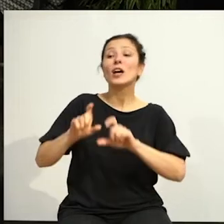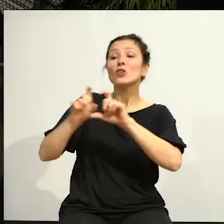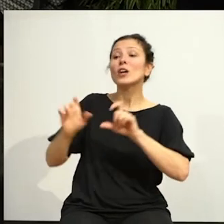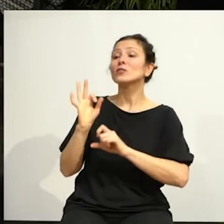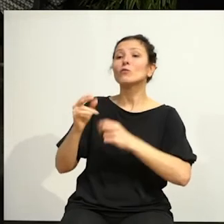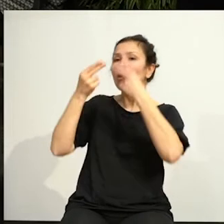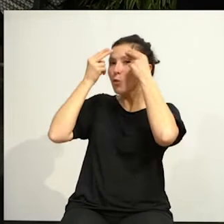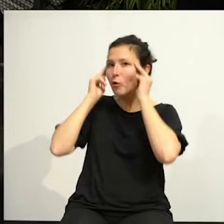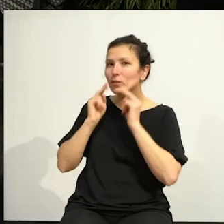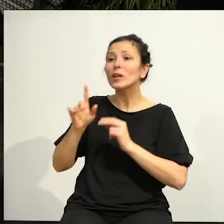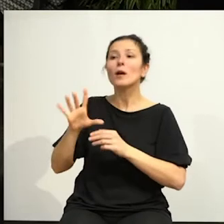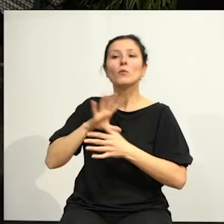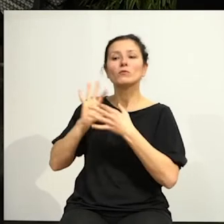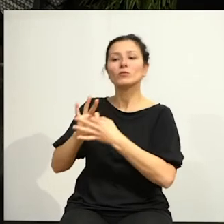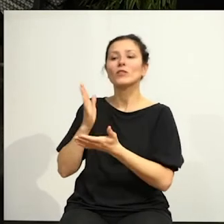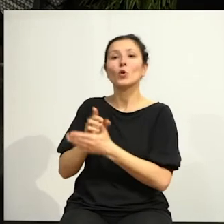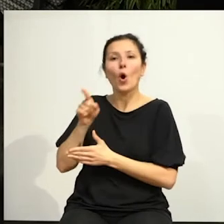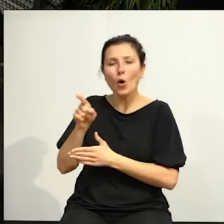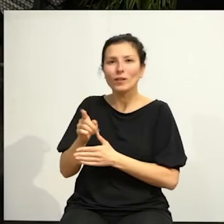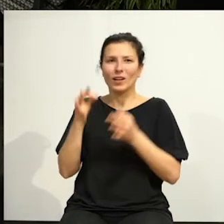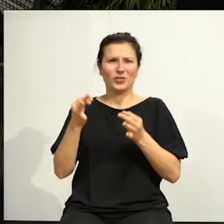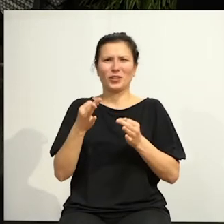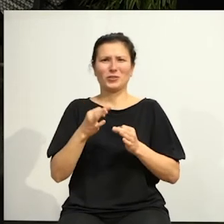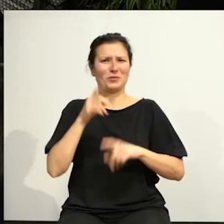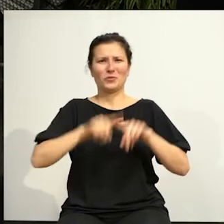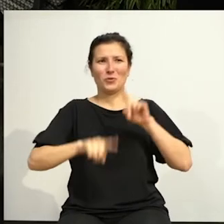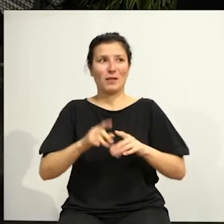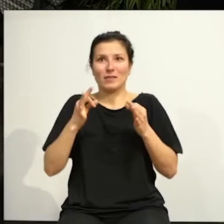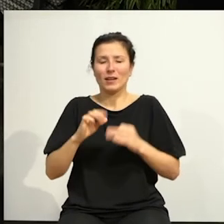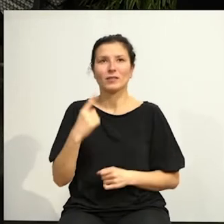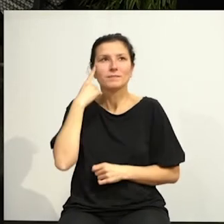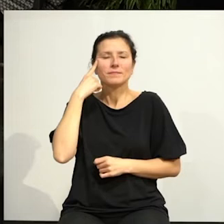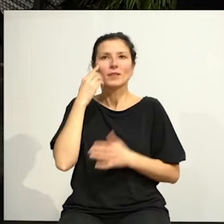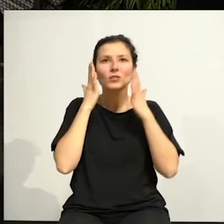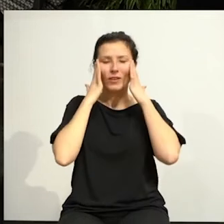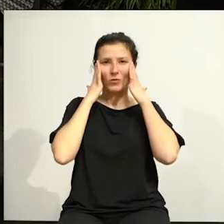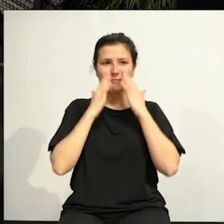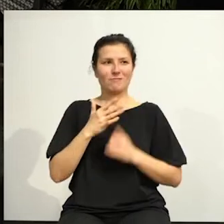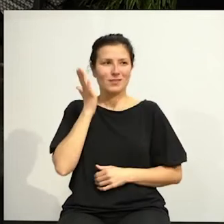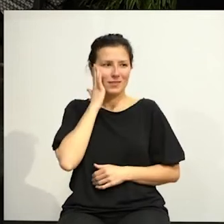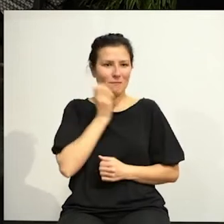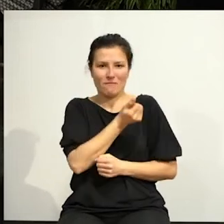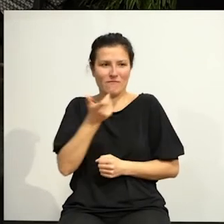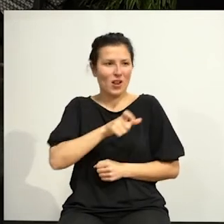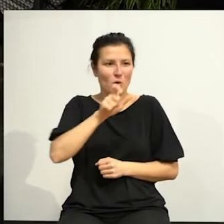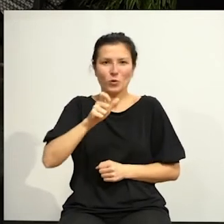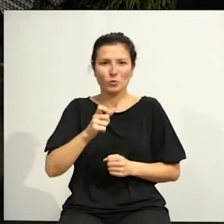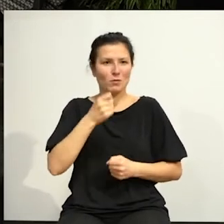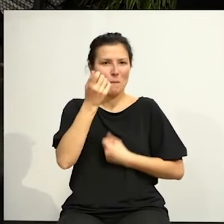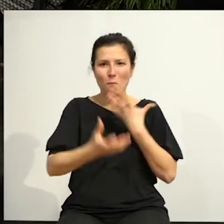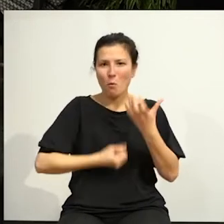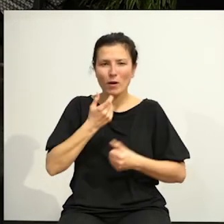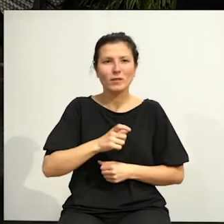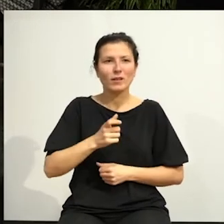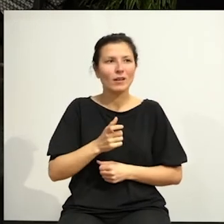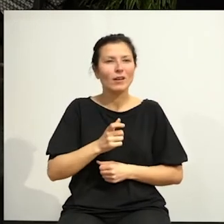jest standardem. To znaczy ja naprawdę, w tej chwili mi to uświadomiłeś, znam wielu poetów, którzy funkcjonują